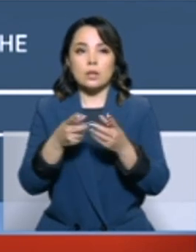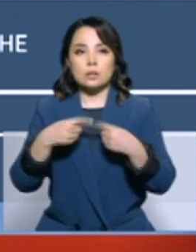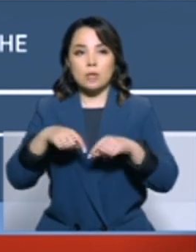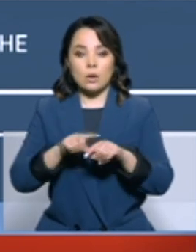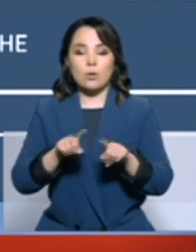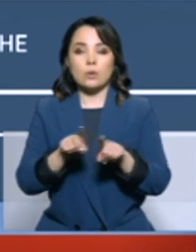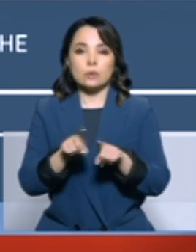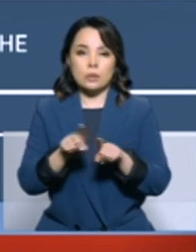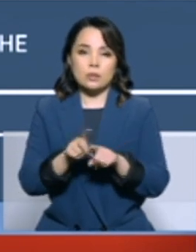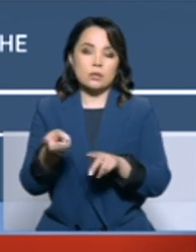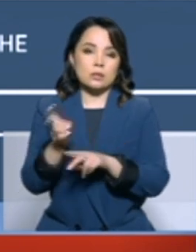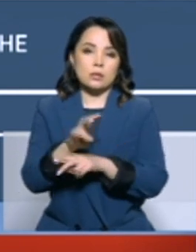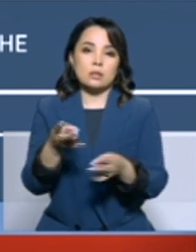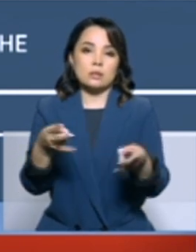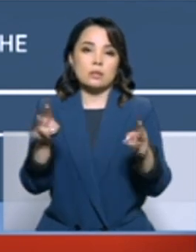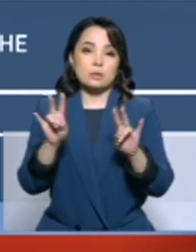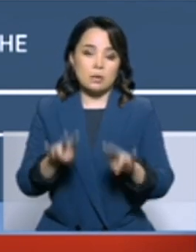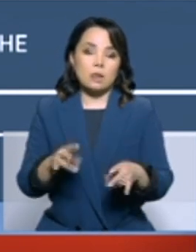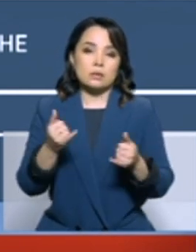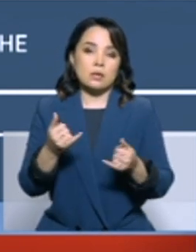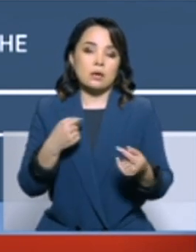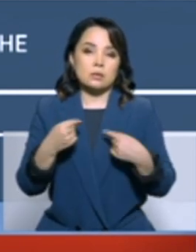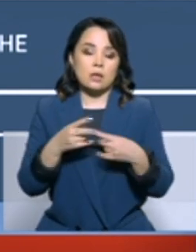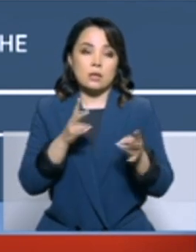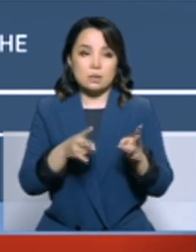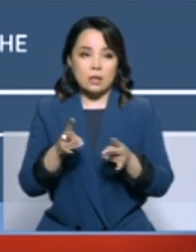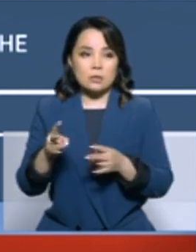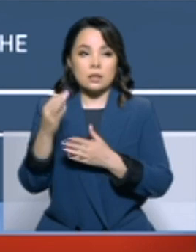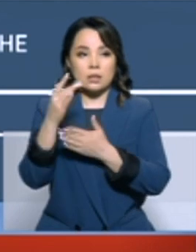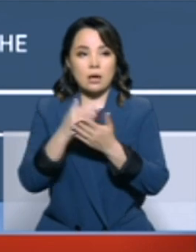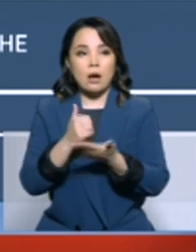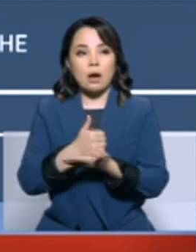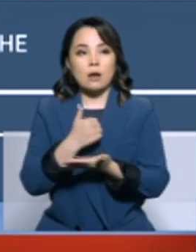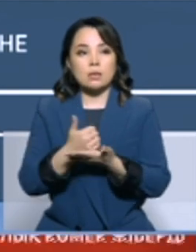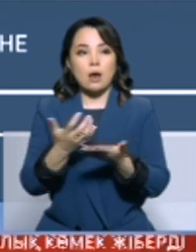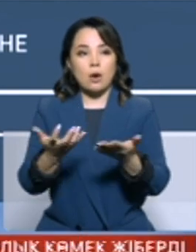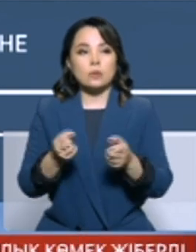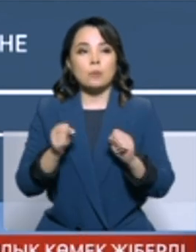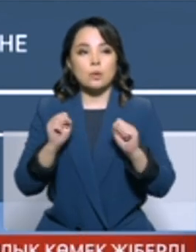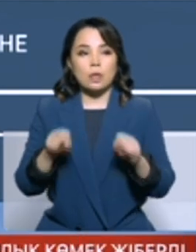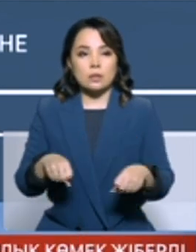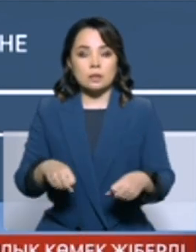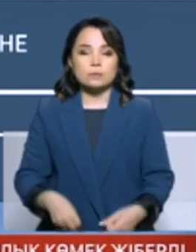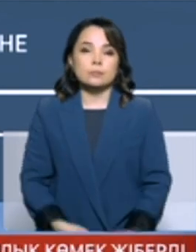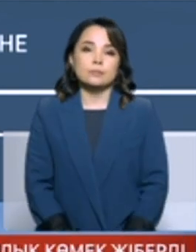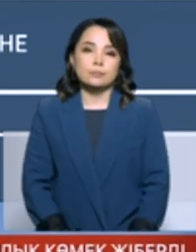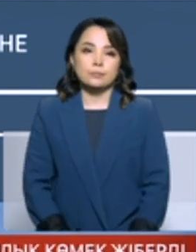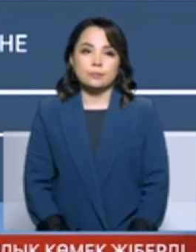органдарына барудың қажеті жоқ. Зардап шеккендердің тізімі әкімдіктерден алынады. Thank you.